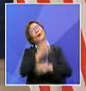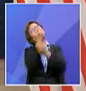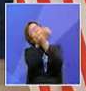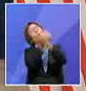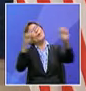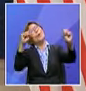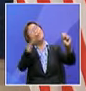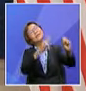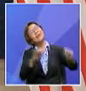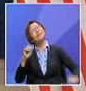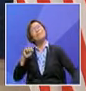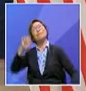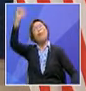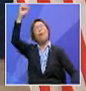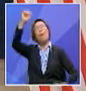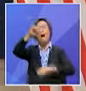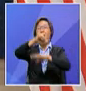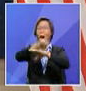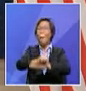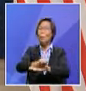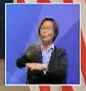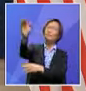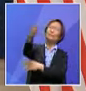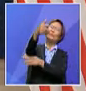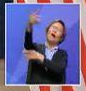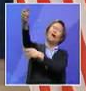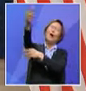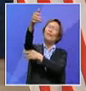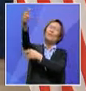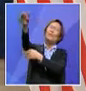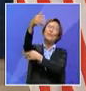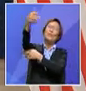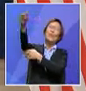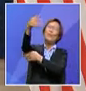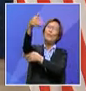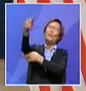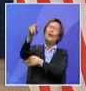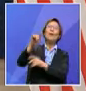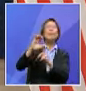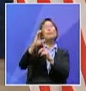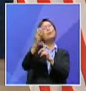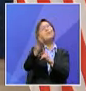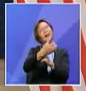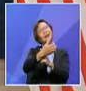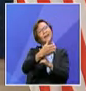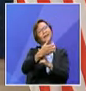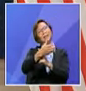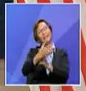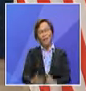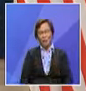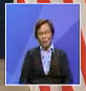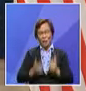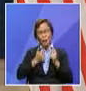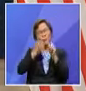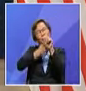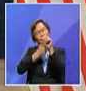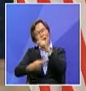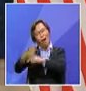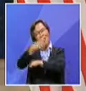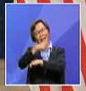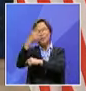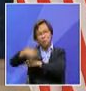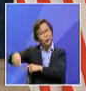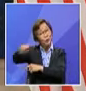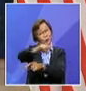kemerdekaan, amalan mengibar Jalur Gemilang ini sentiasa dibudayakan dalam kehidupan seharian saudara